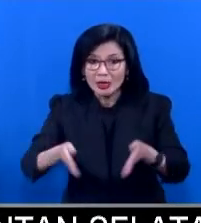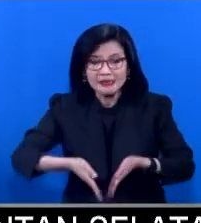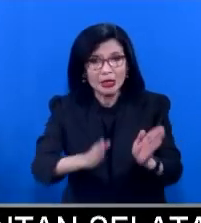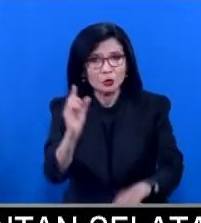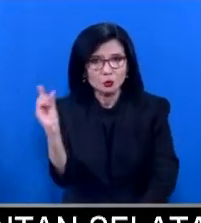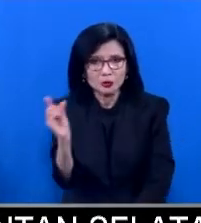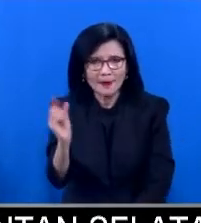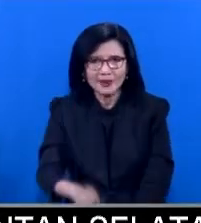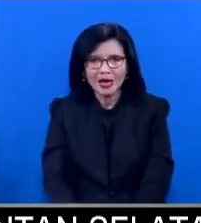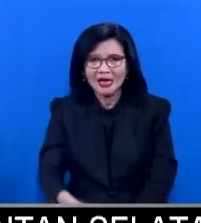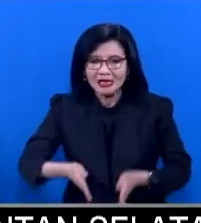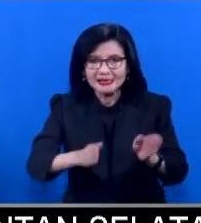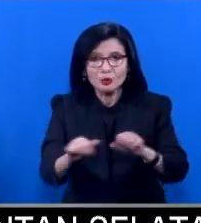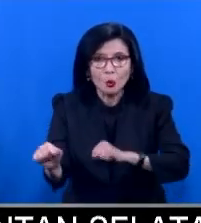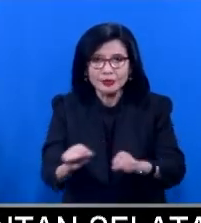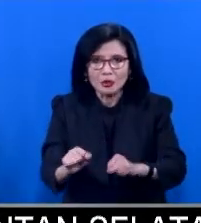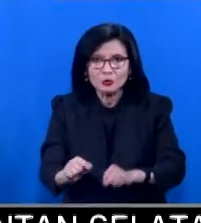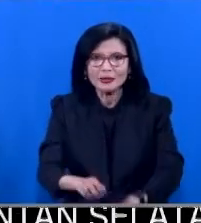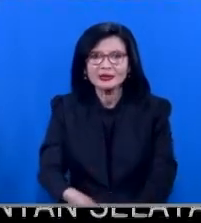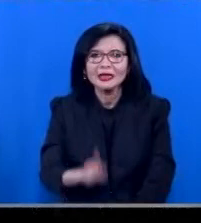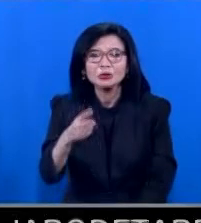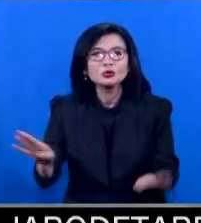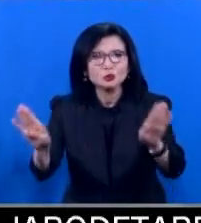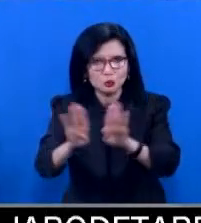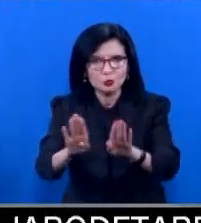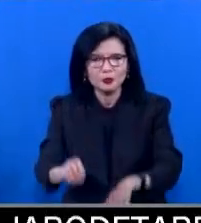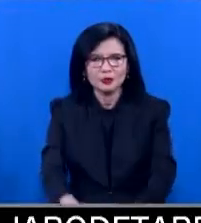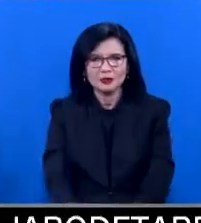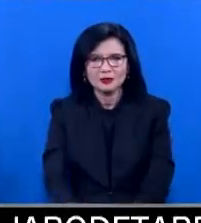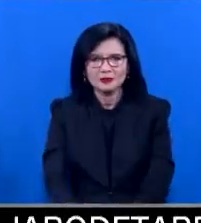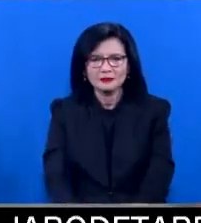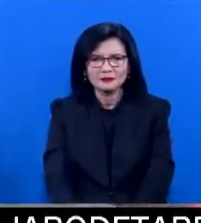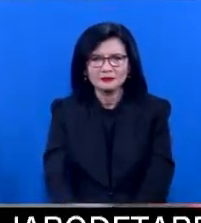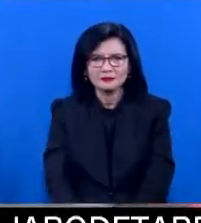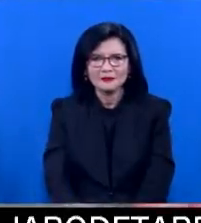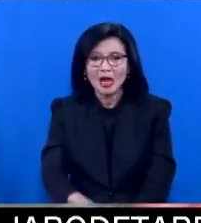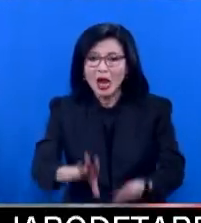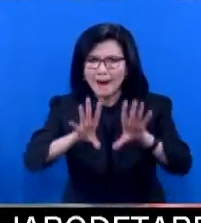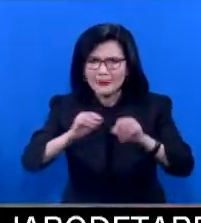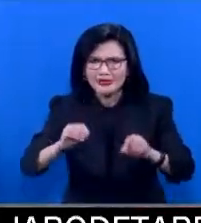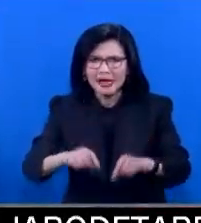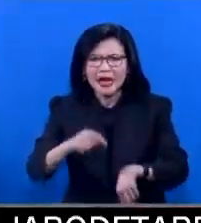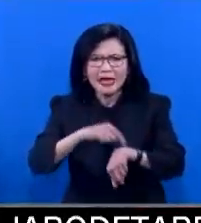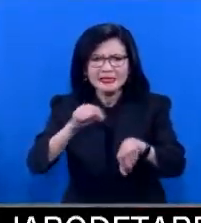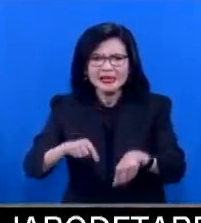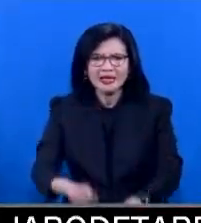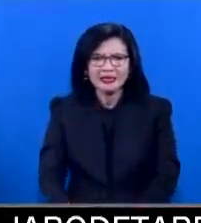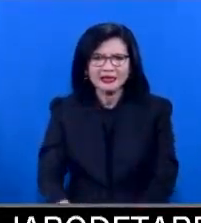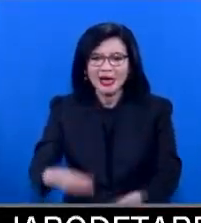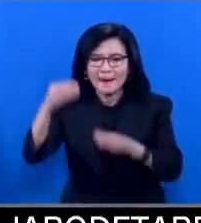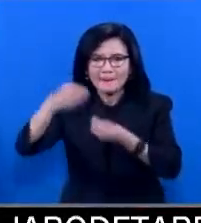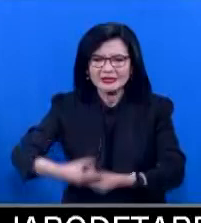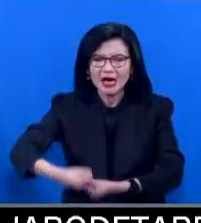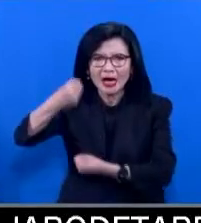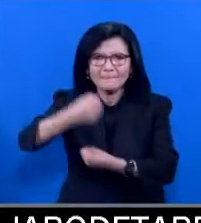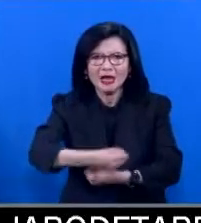ini jalur darurat sepanjang 400 m pun ditutup menurut pengelola tol cipali pekerjaan yang tersisa saat ini adalah pemasangan kabel